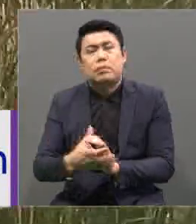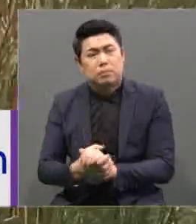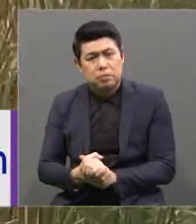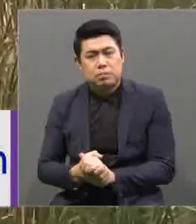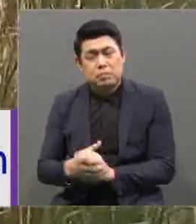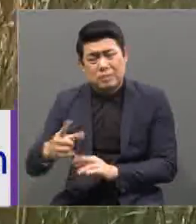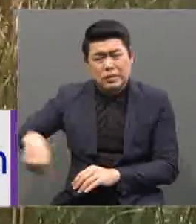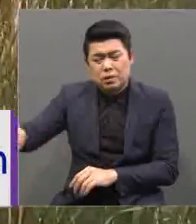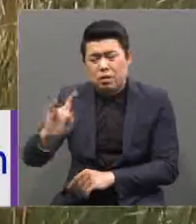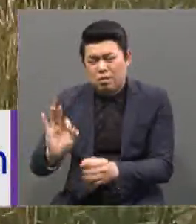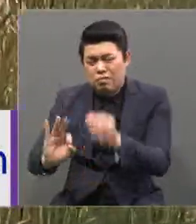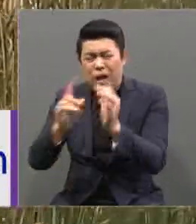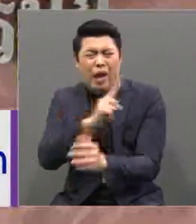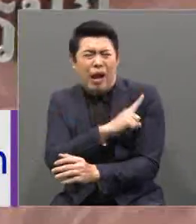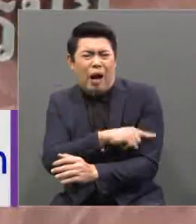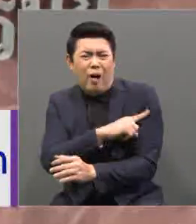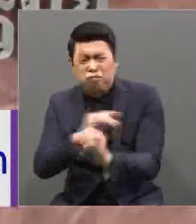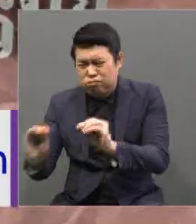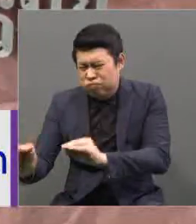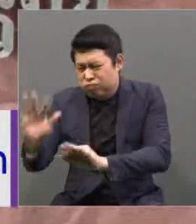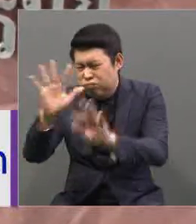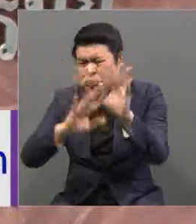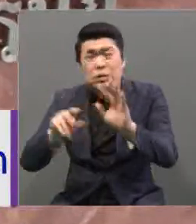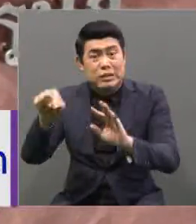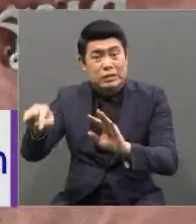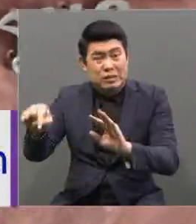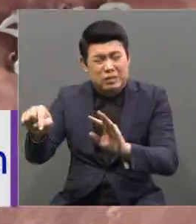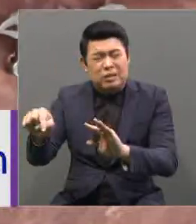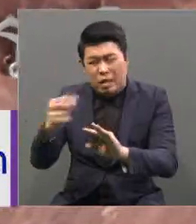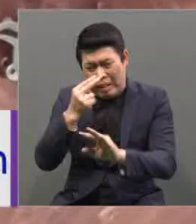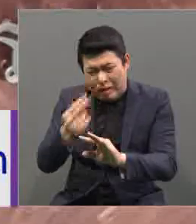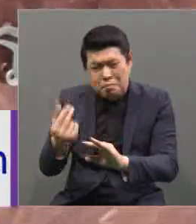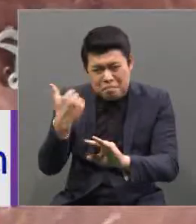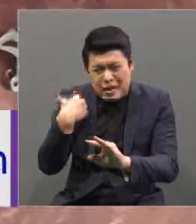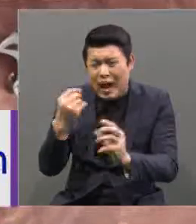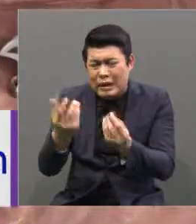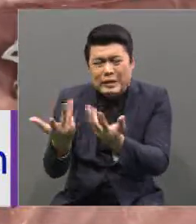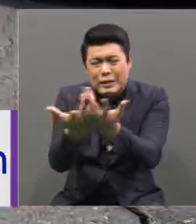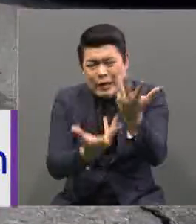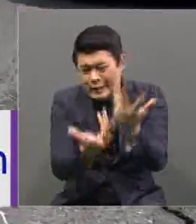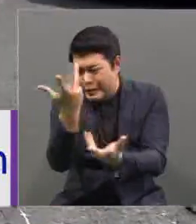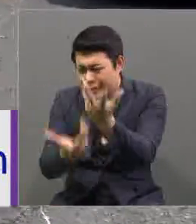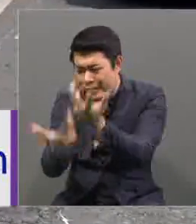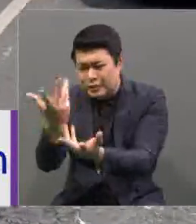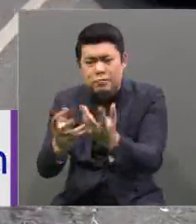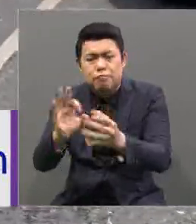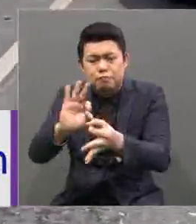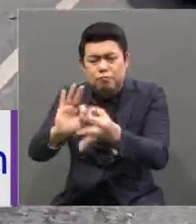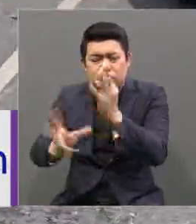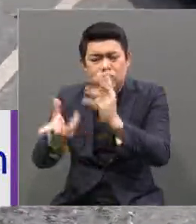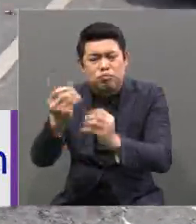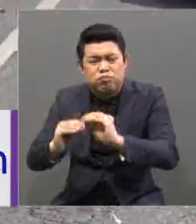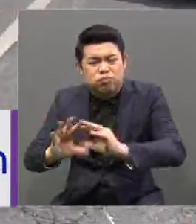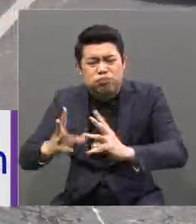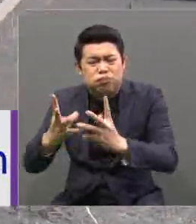เกิดเหตุในพื้นที่เนี่ยมันจะมีควันขโมงเลย เพราะว่าตรงจุดที่เกิดเหตุมีเป็นแบบเหมือนหญ้าไฟก็ไหม้หญ้าเข้า